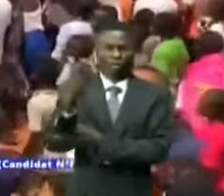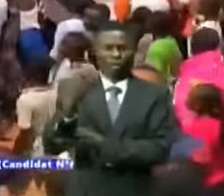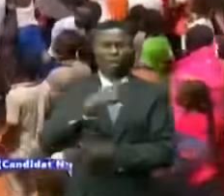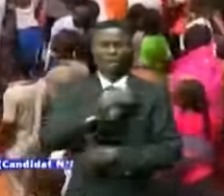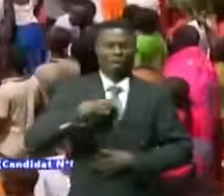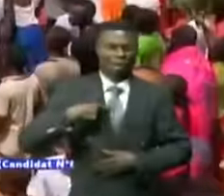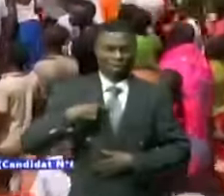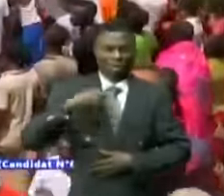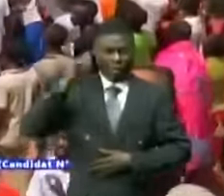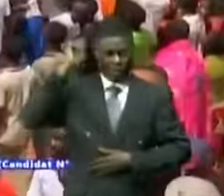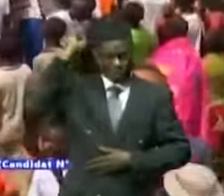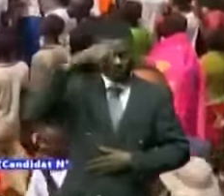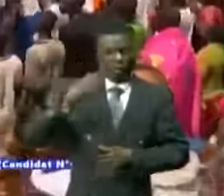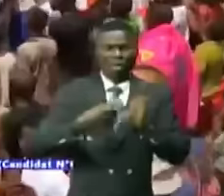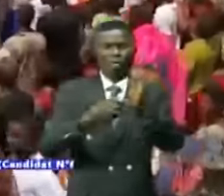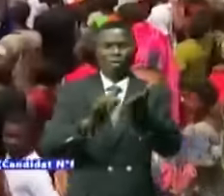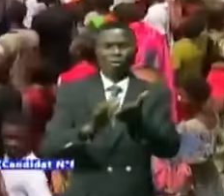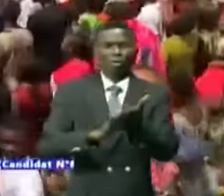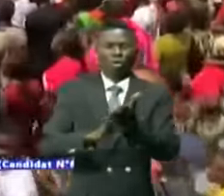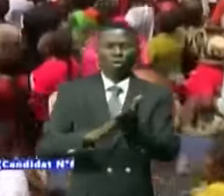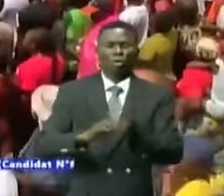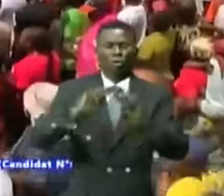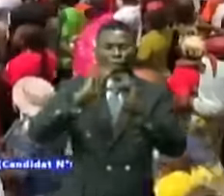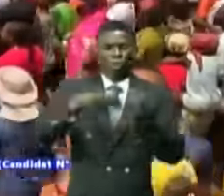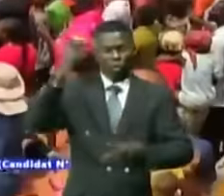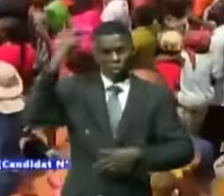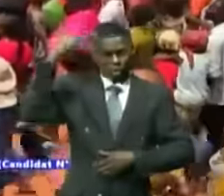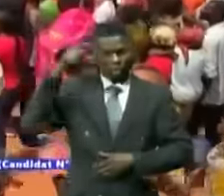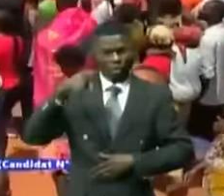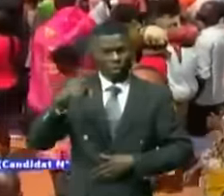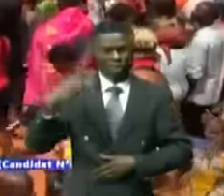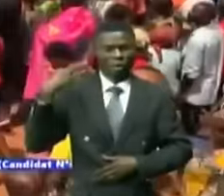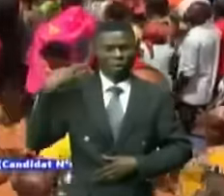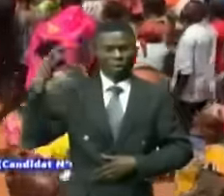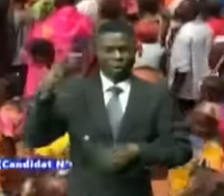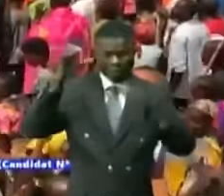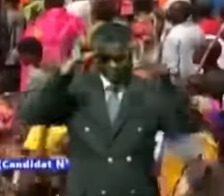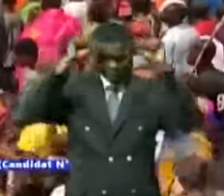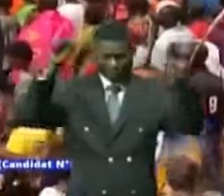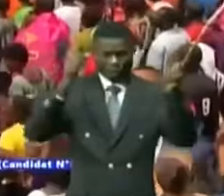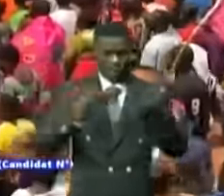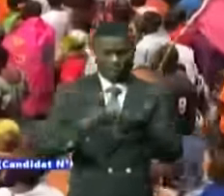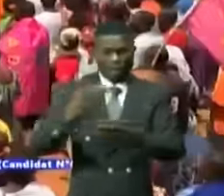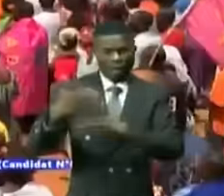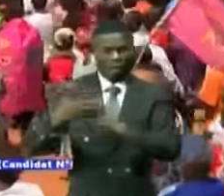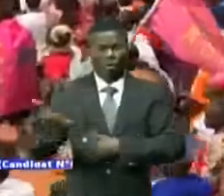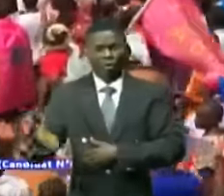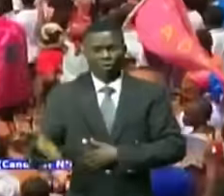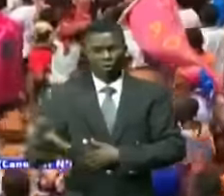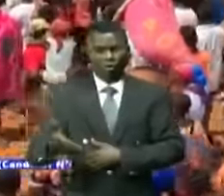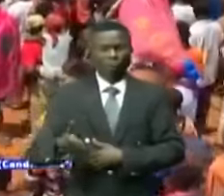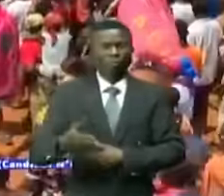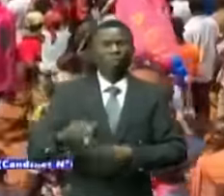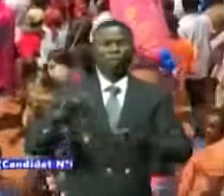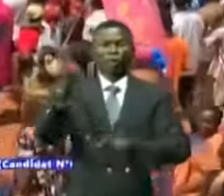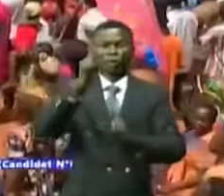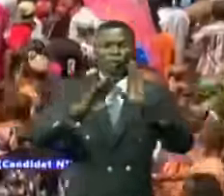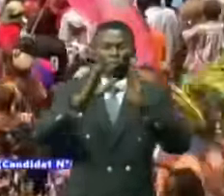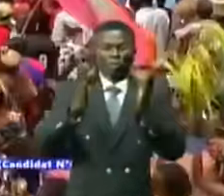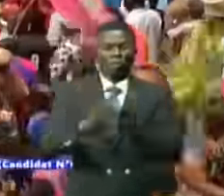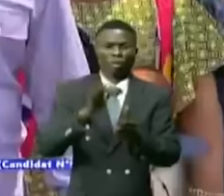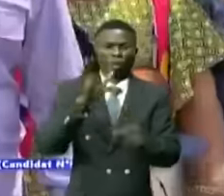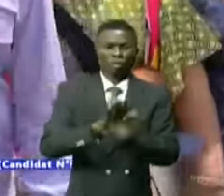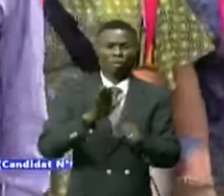Et autres objets aux couleurs de la formation politique des candidats présidents. À côté d'eux, les sympathisants et les